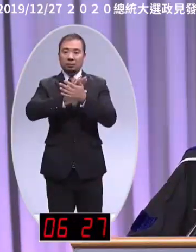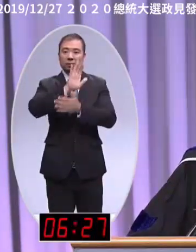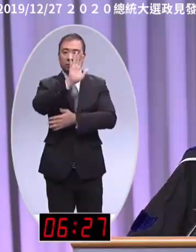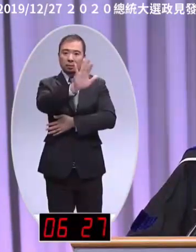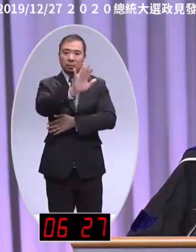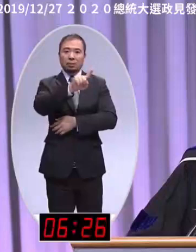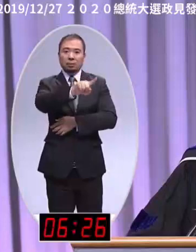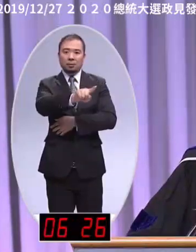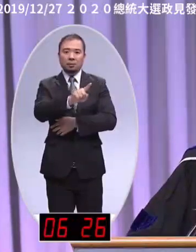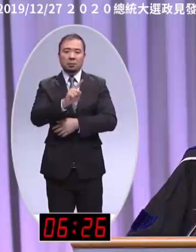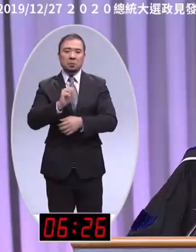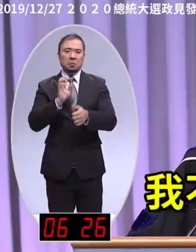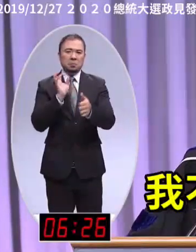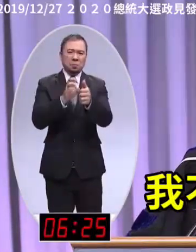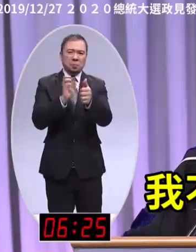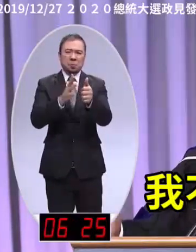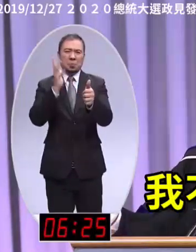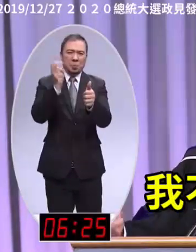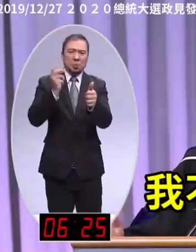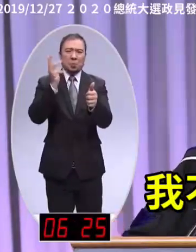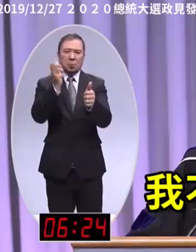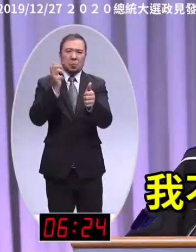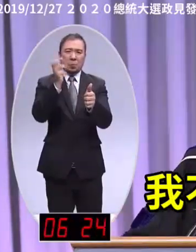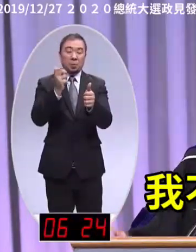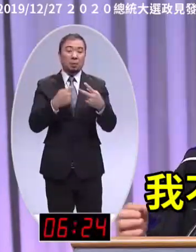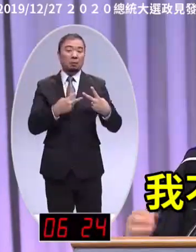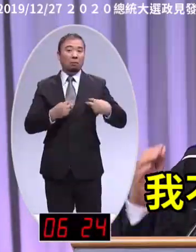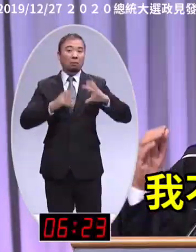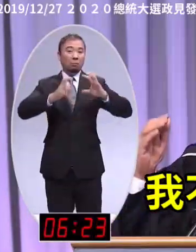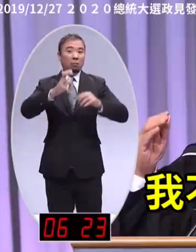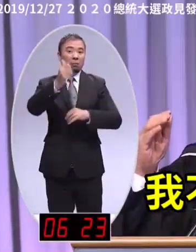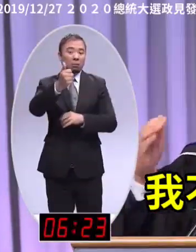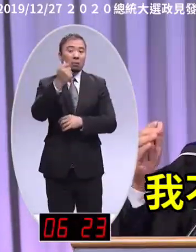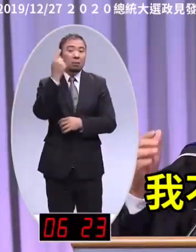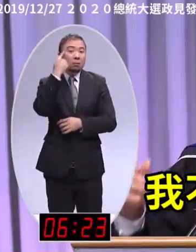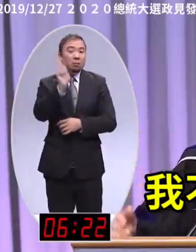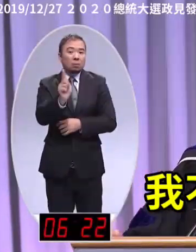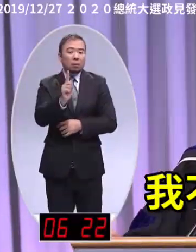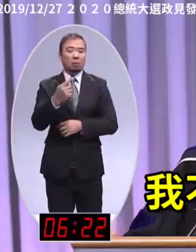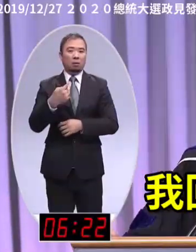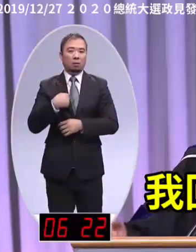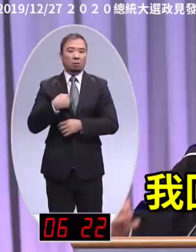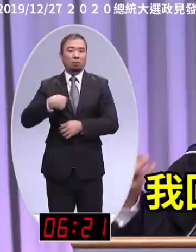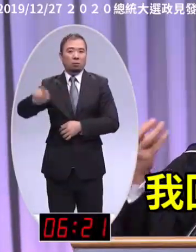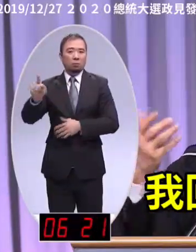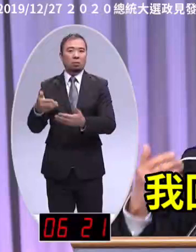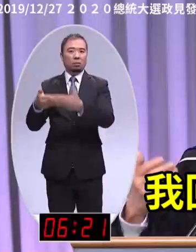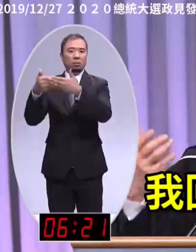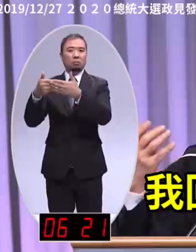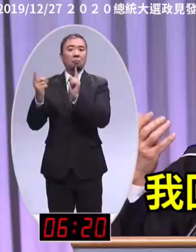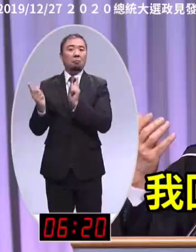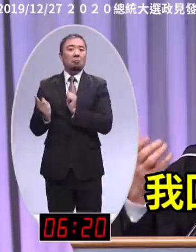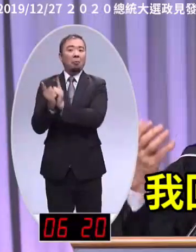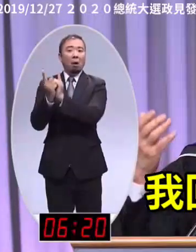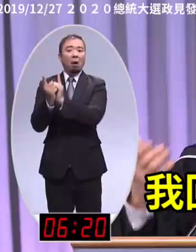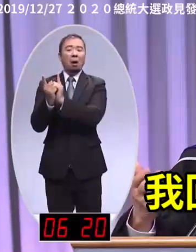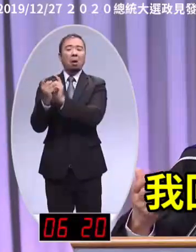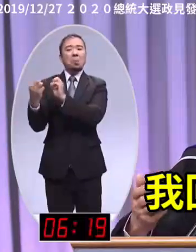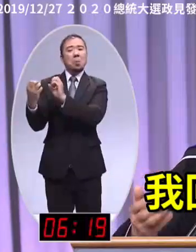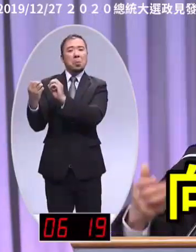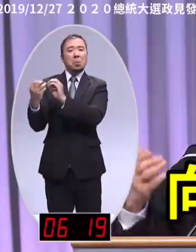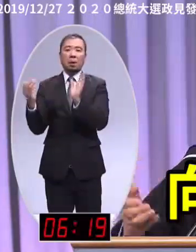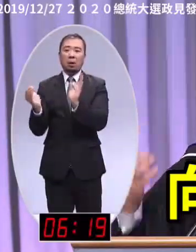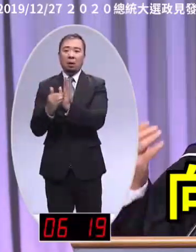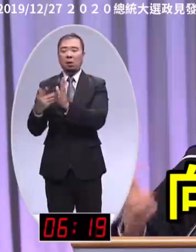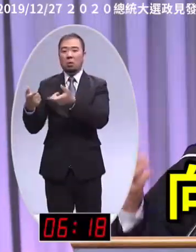总统，那就是我不但是去接触了以后，我回来还把相关的情